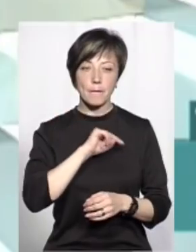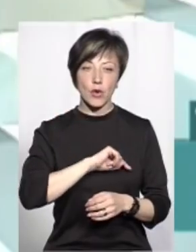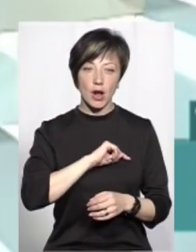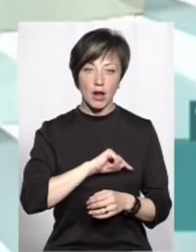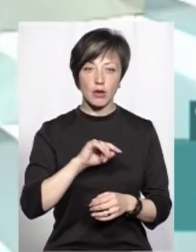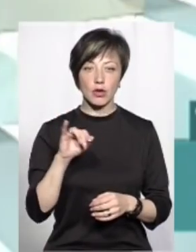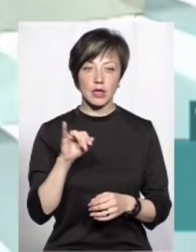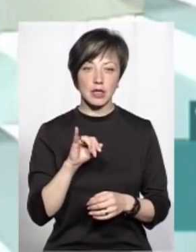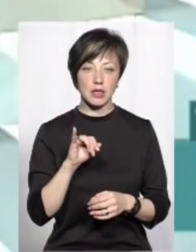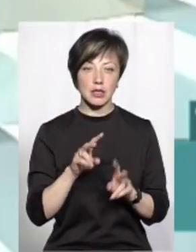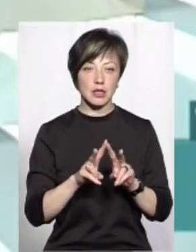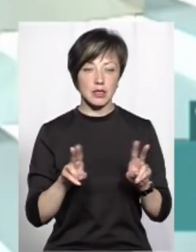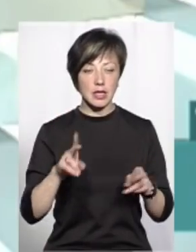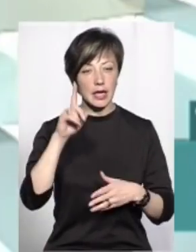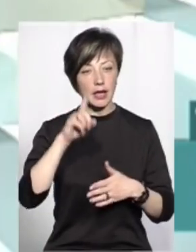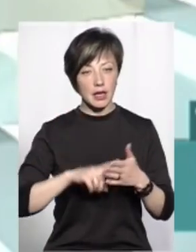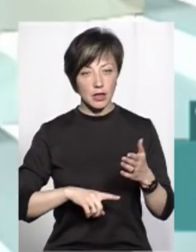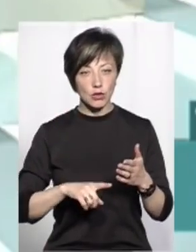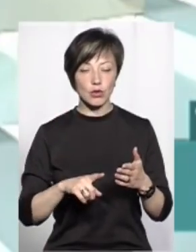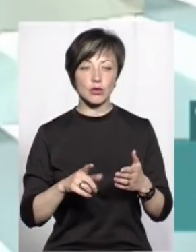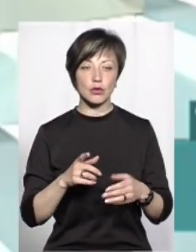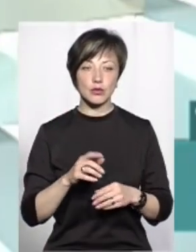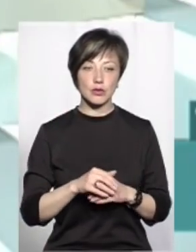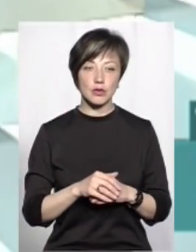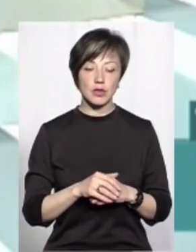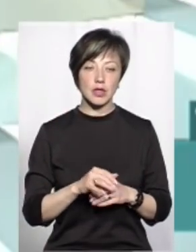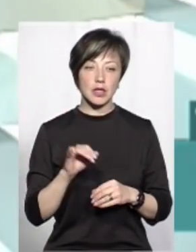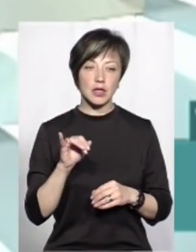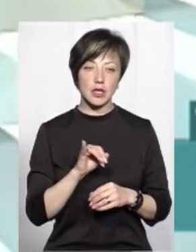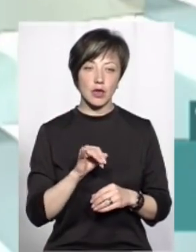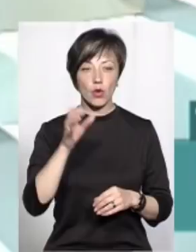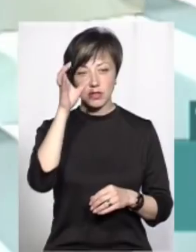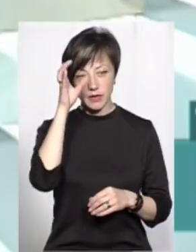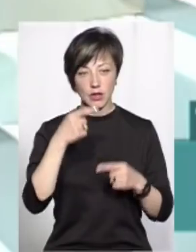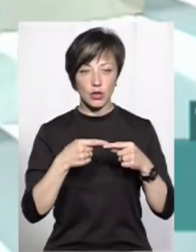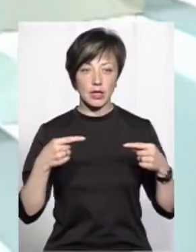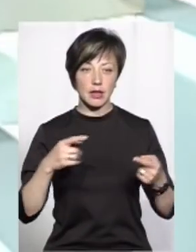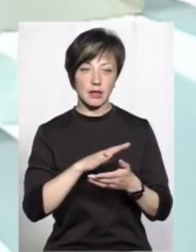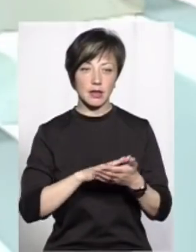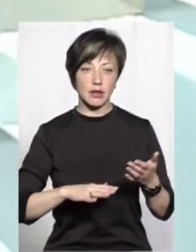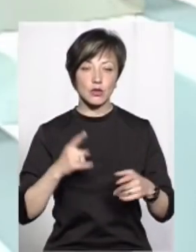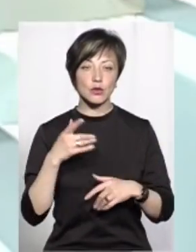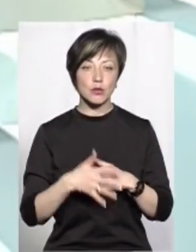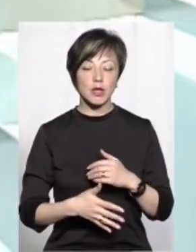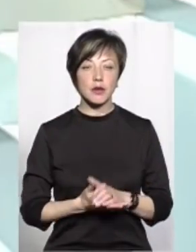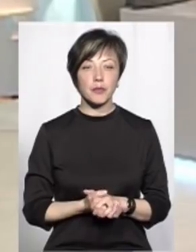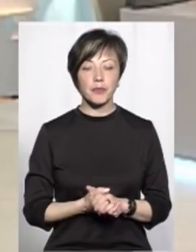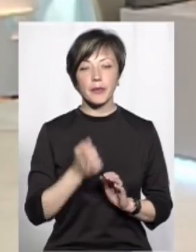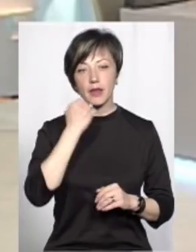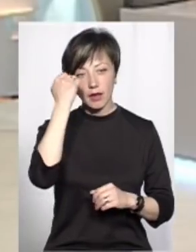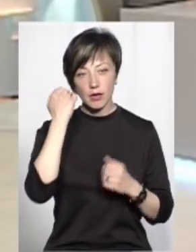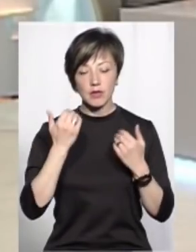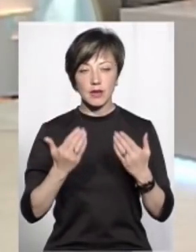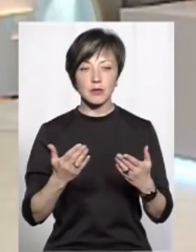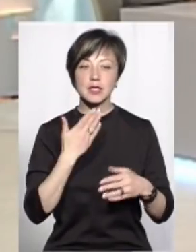морально, і так само релігійно, тобто духовно, і освітньо, і так далі. Зрозуміло. Дякую